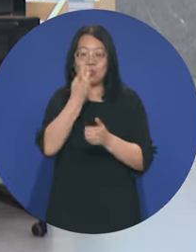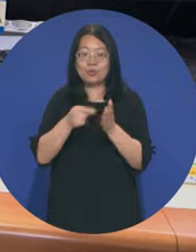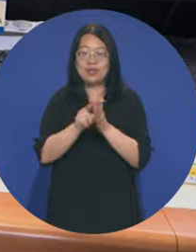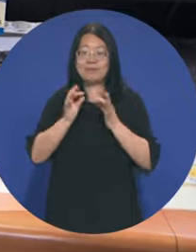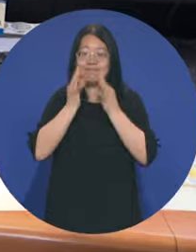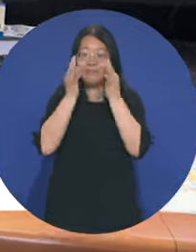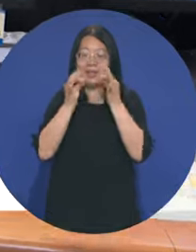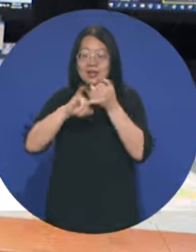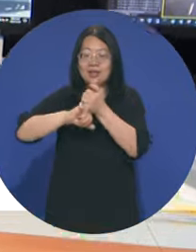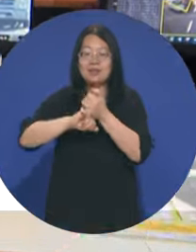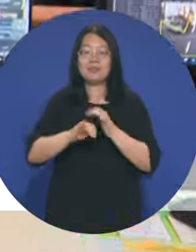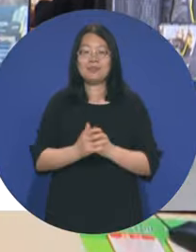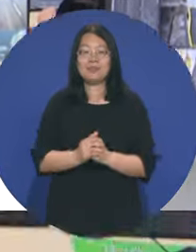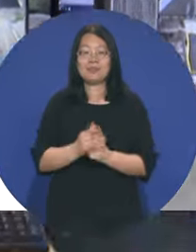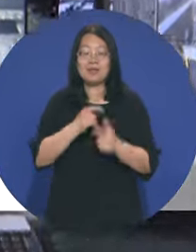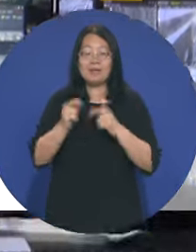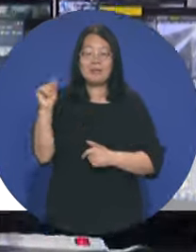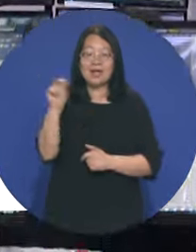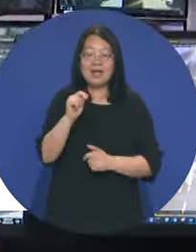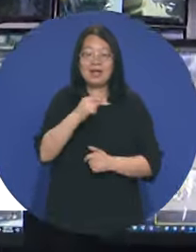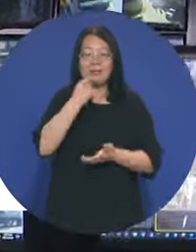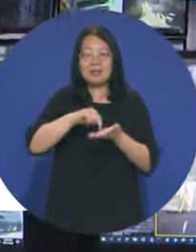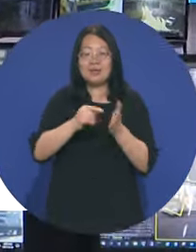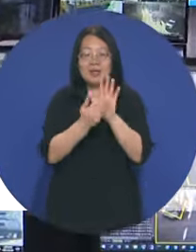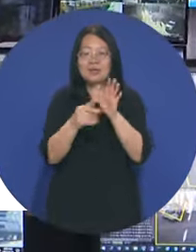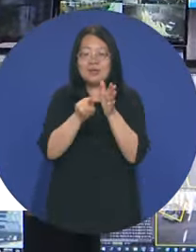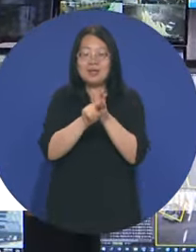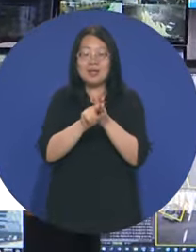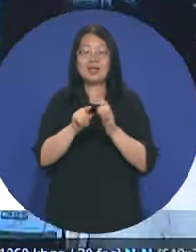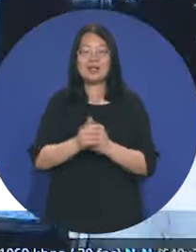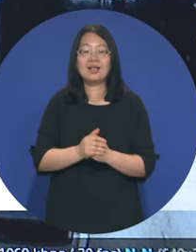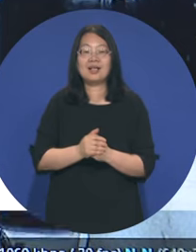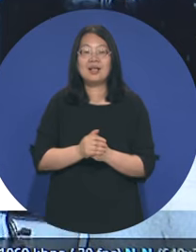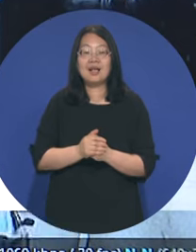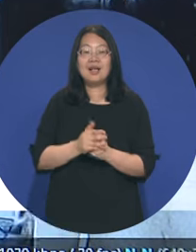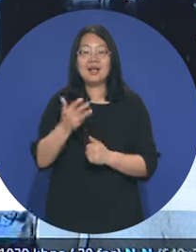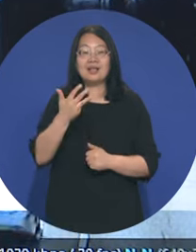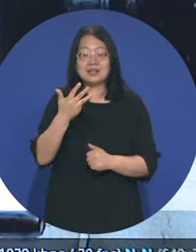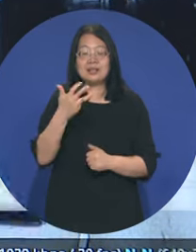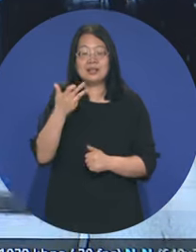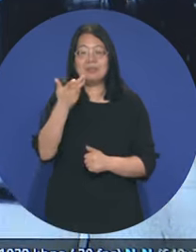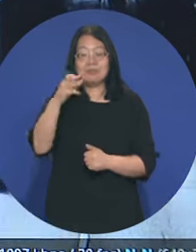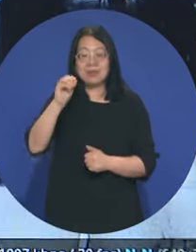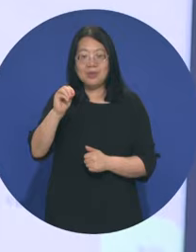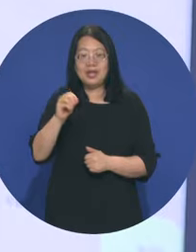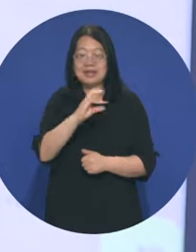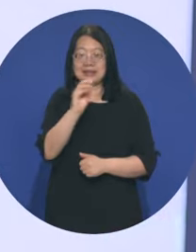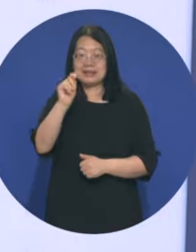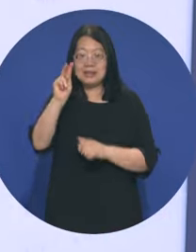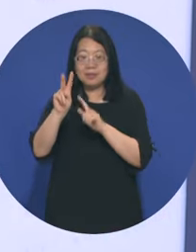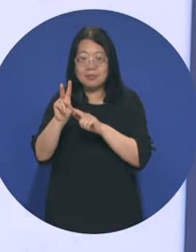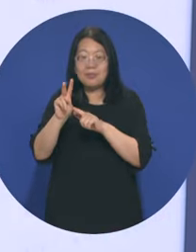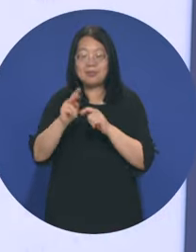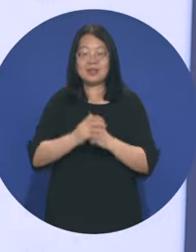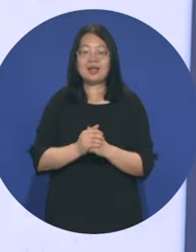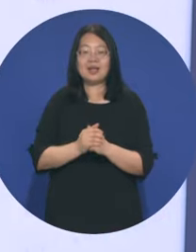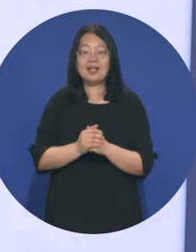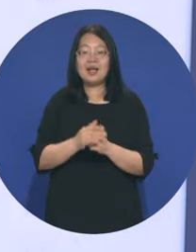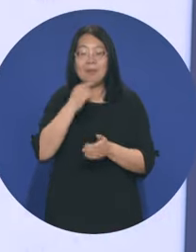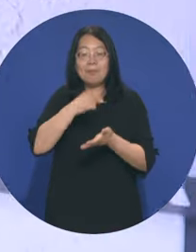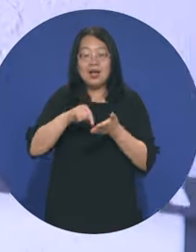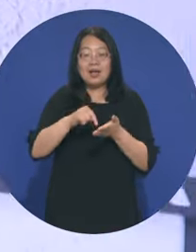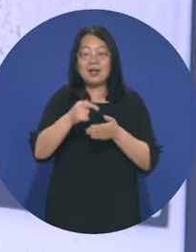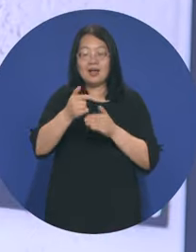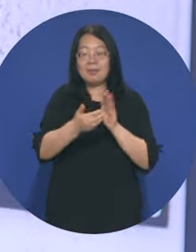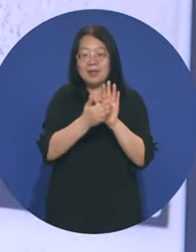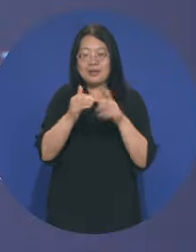다하겠습니다. 한편 도는 더 신속한 재난 관리를 위해 도내 18만여 대의 CCTV 영상을 도 재난상황실에서 모두 볼수